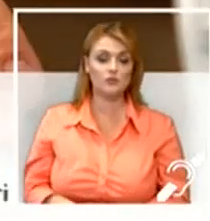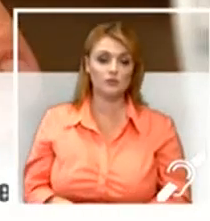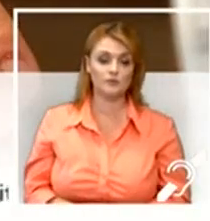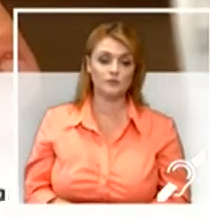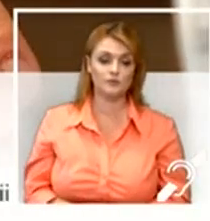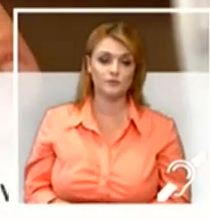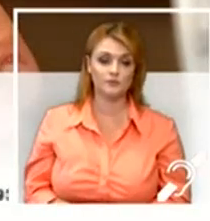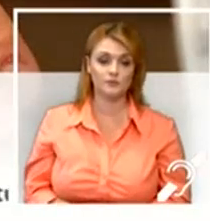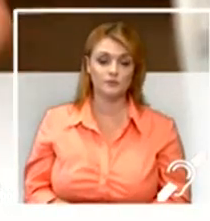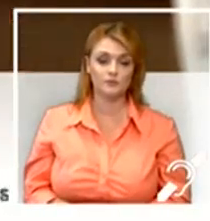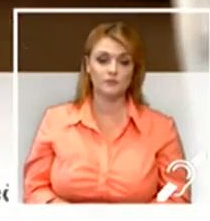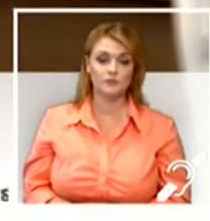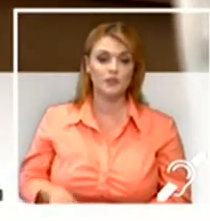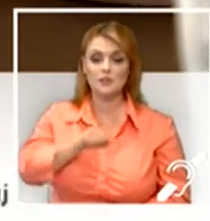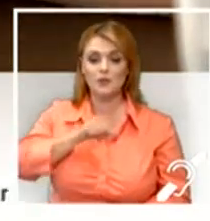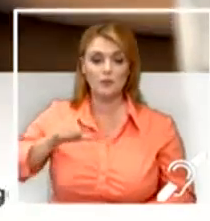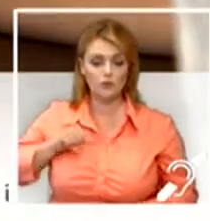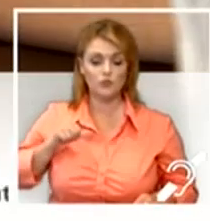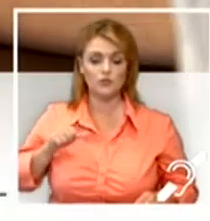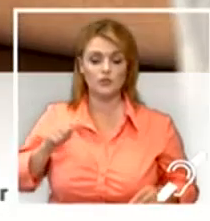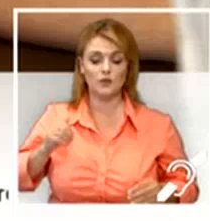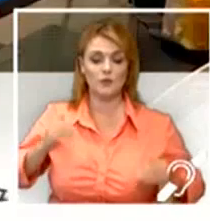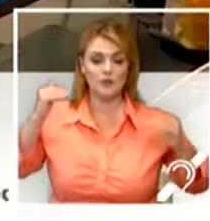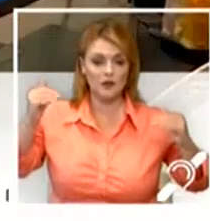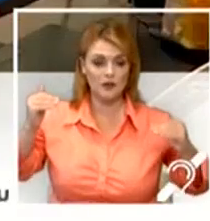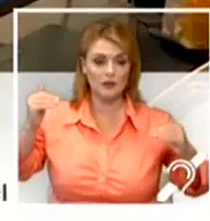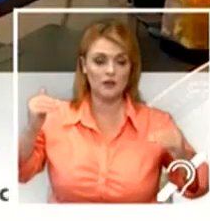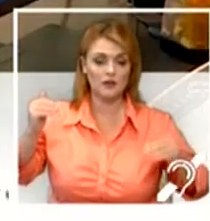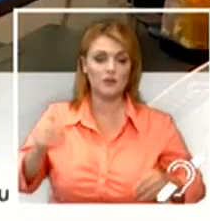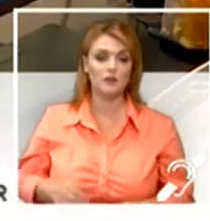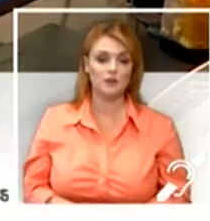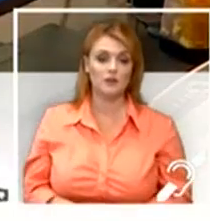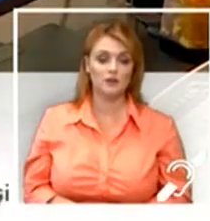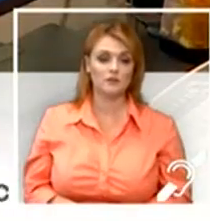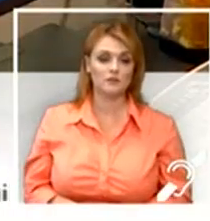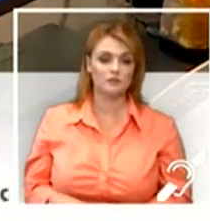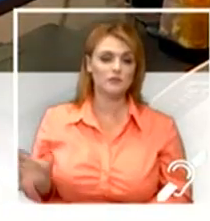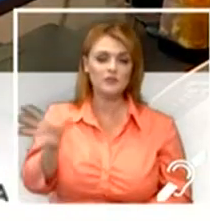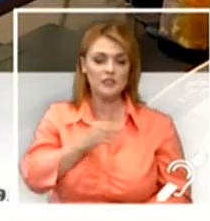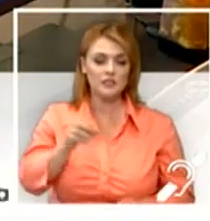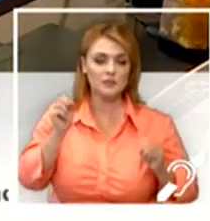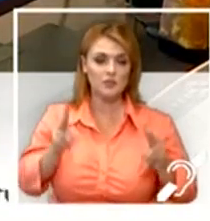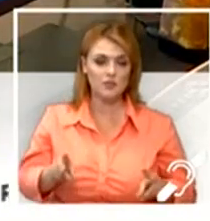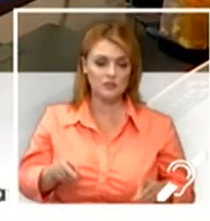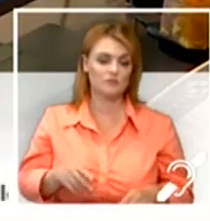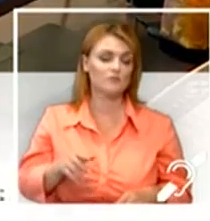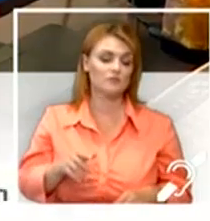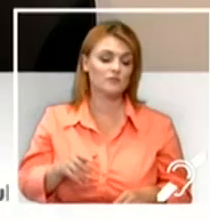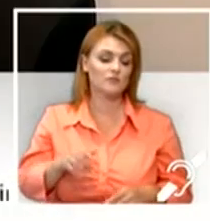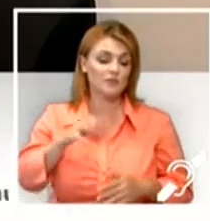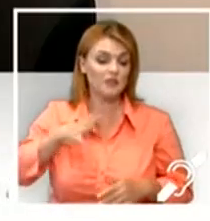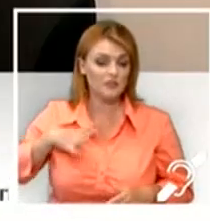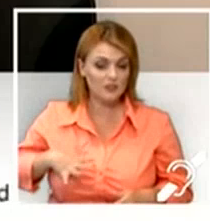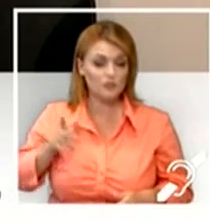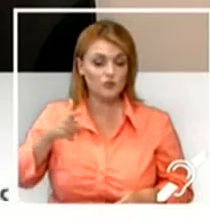culturologiei. Cel mai mult s-au majorat toate utilitățile, să zicem așa, lumina, căldura,